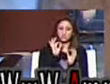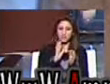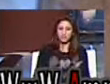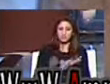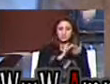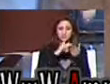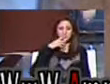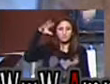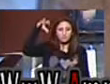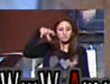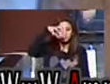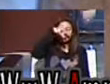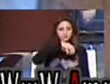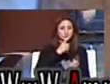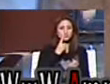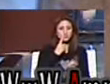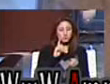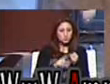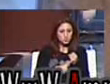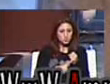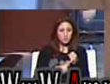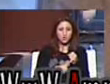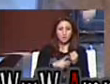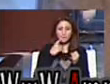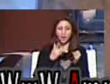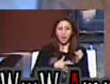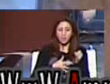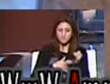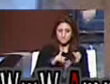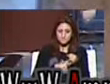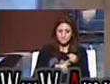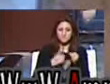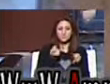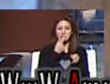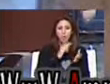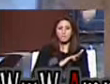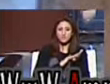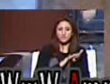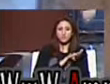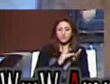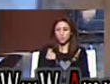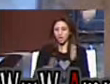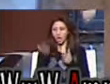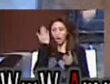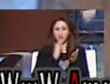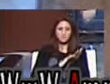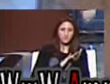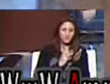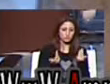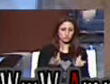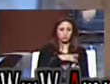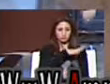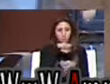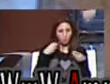بالكلى خاصة بالسكر خاصة بأمراض القلب. فيعني هننتظر لإيه؟ يعني محتاجين